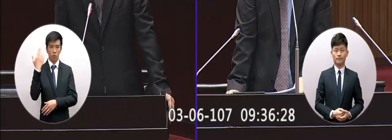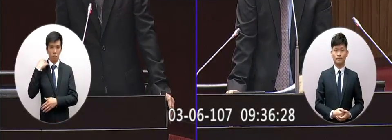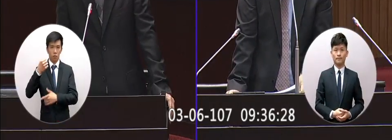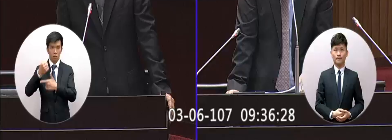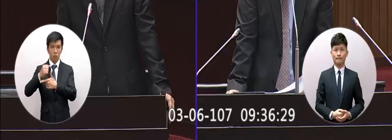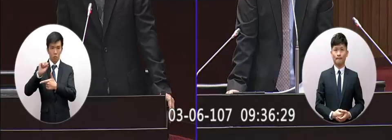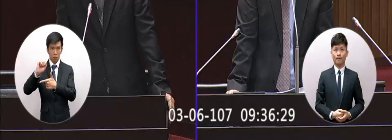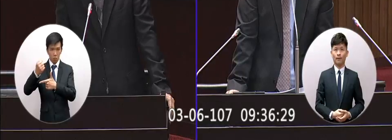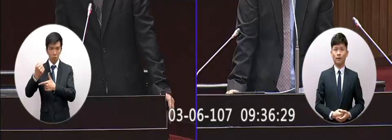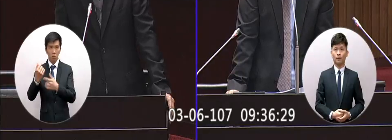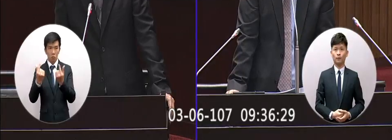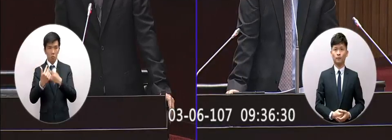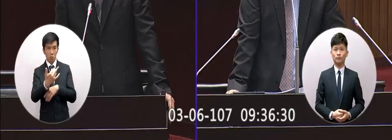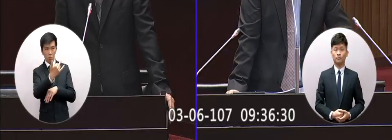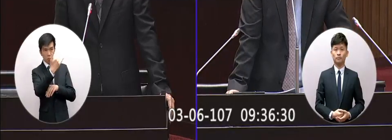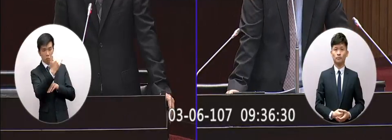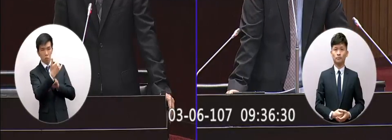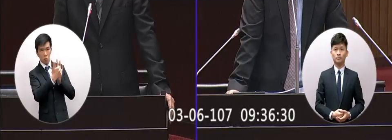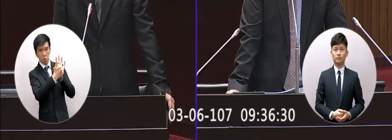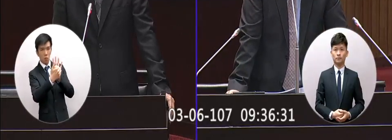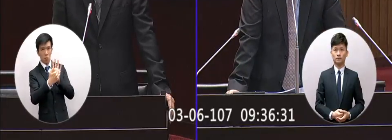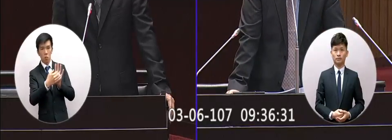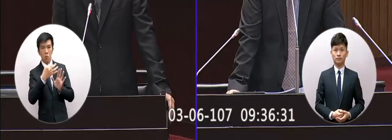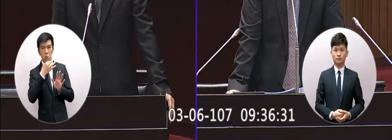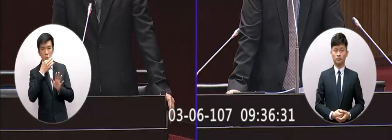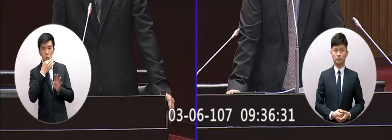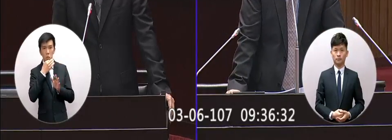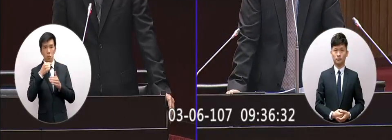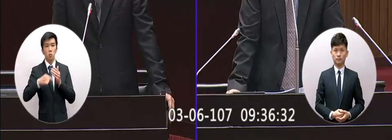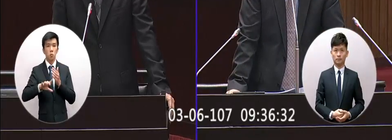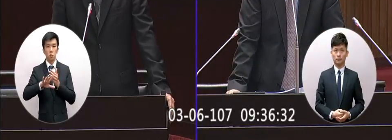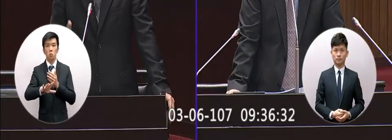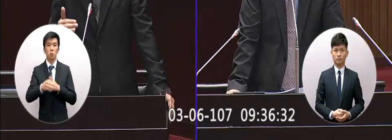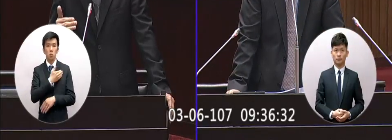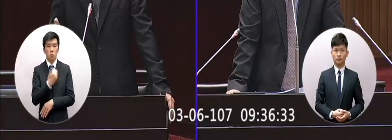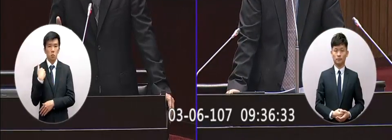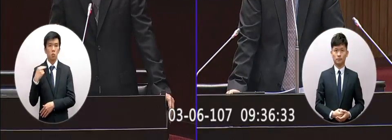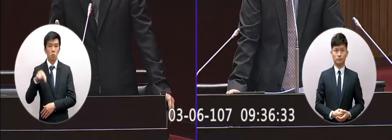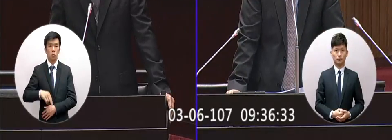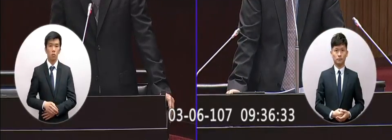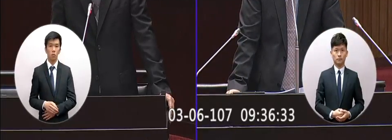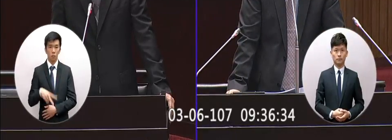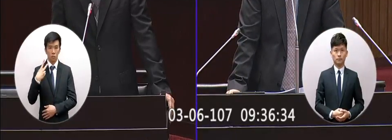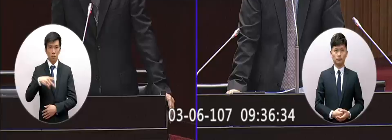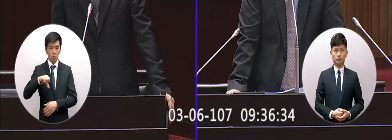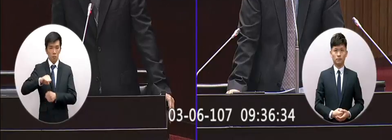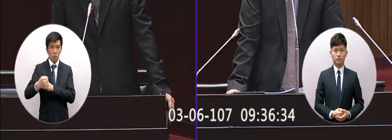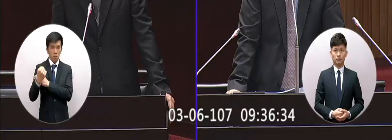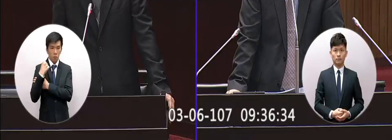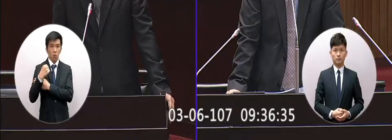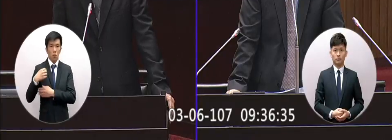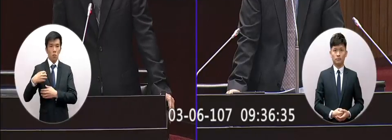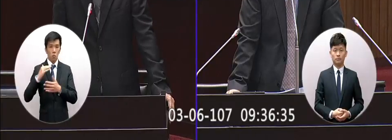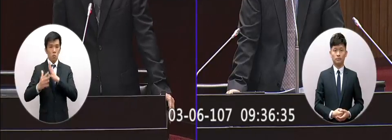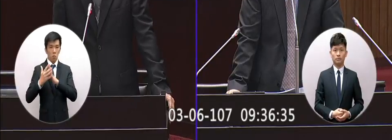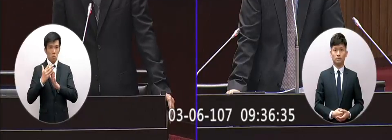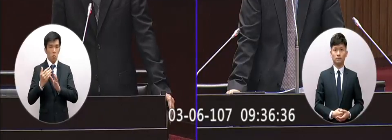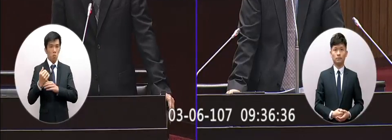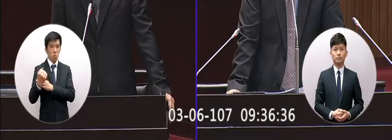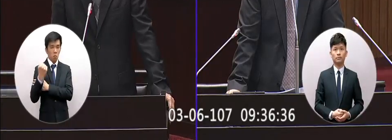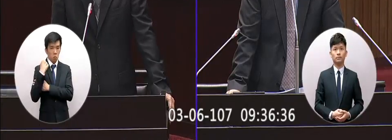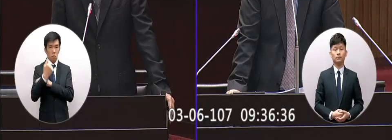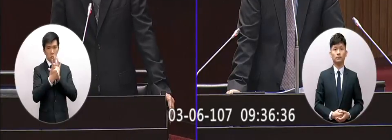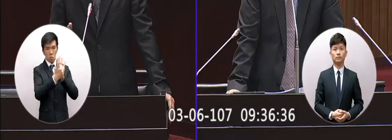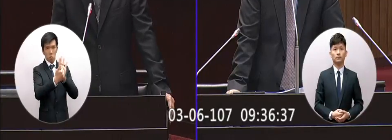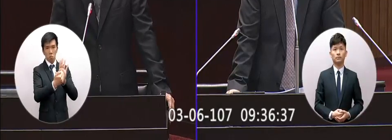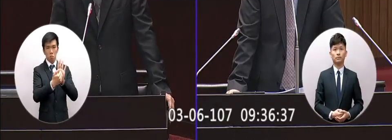效遏阻反制的能量。当然我们更强化我们的战力的保存、战力的防护的措施，